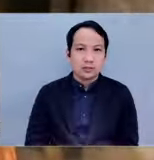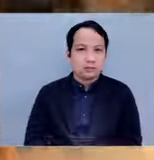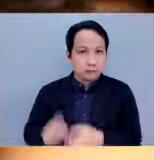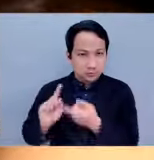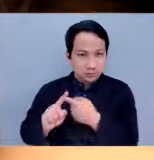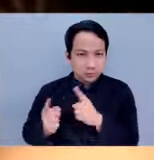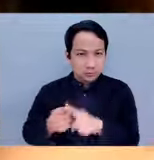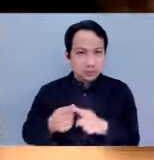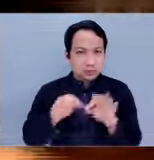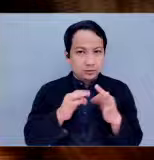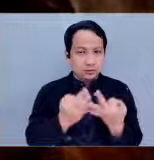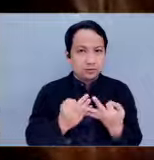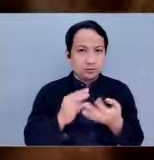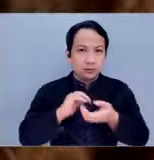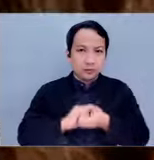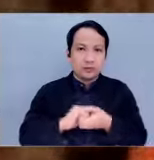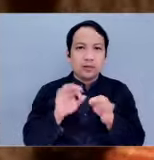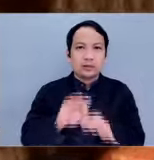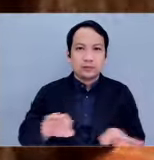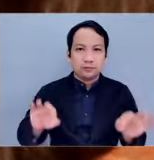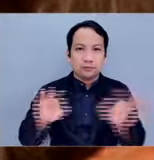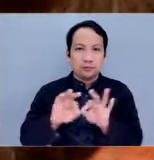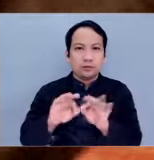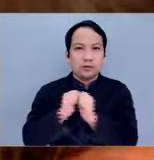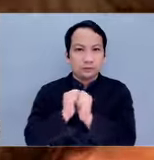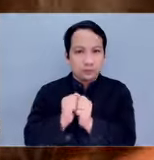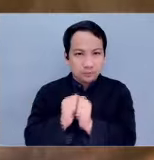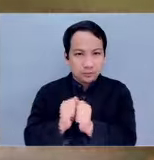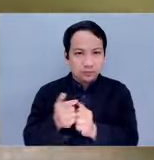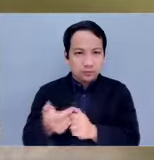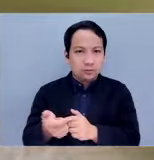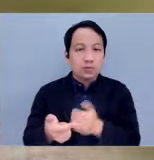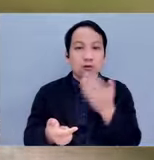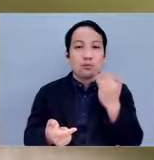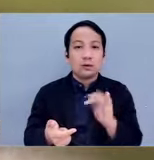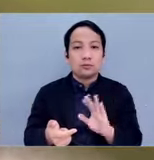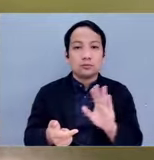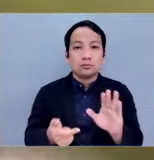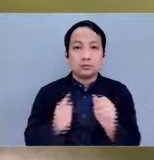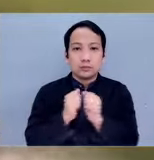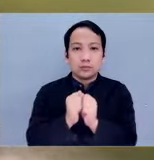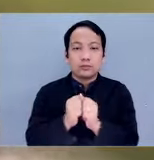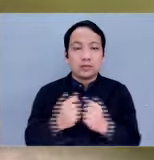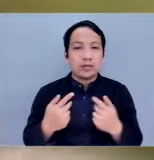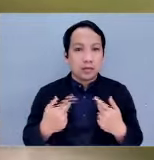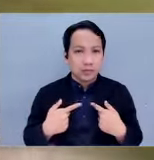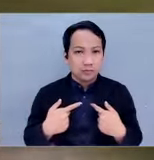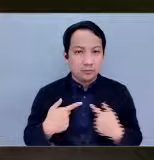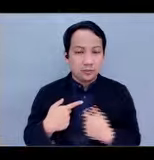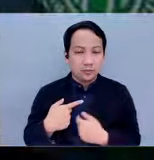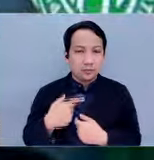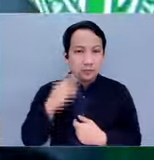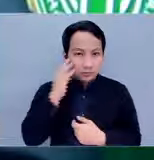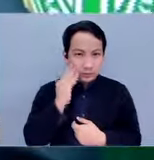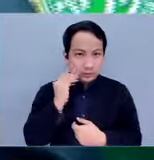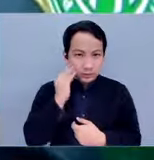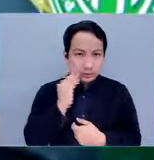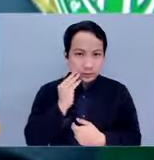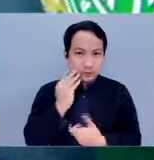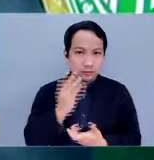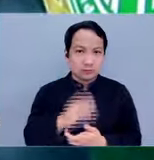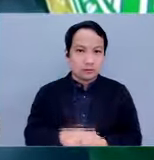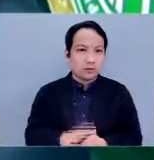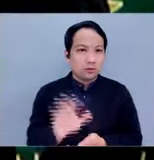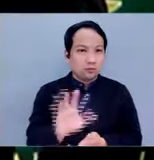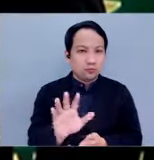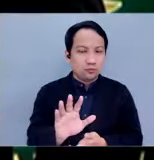o partner, mahalagang naririyan tayo parati para sa mga mahal natin sa buhay na maaaring mayroong pinagdaraanan. Kaya't huwag ismulin